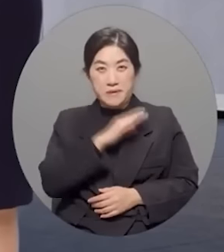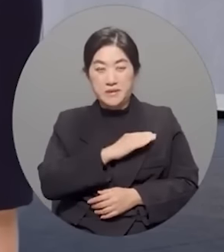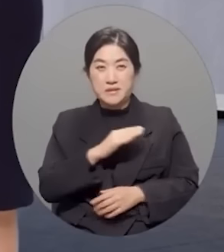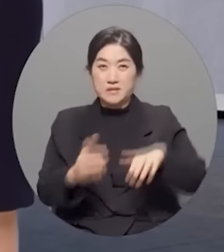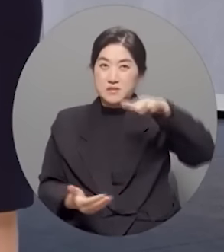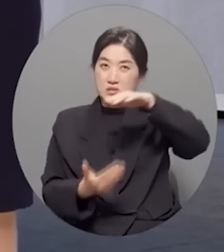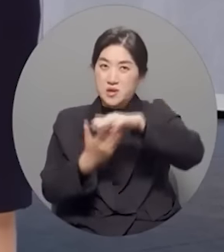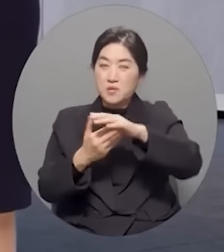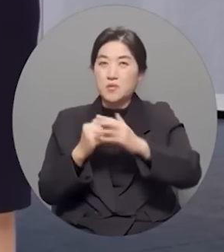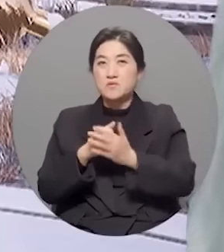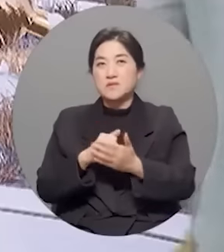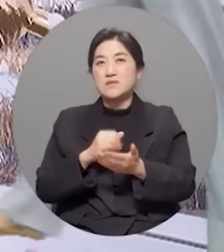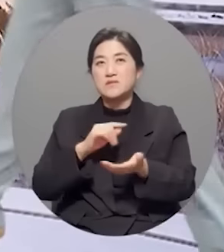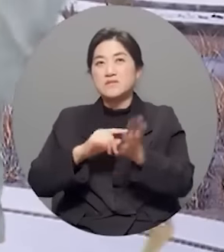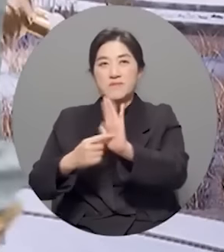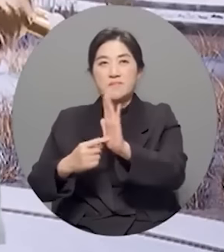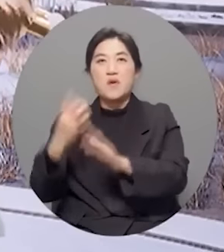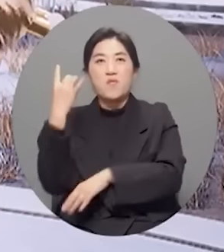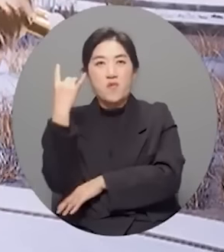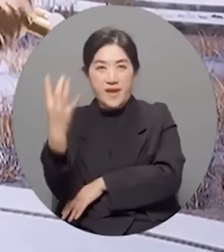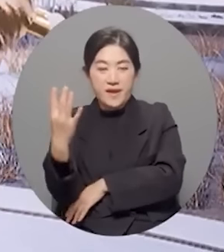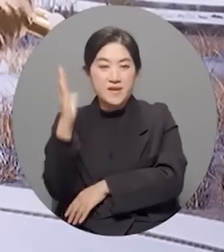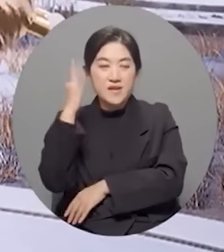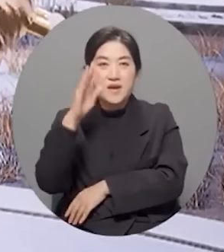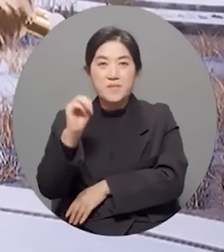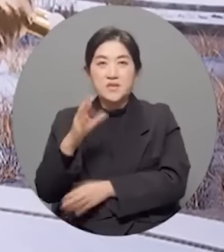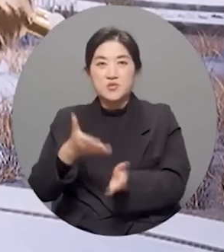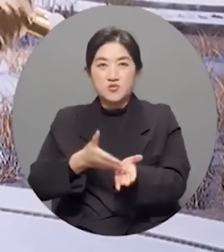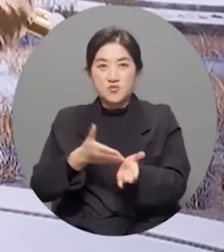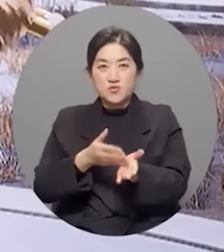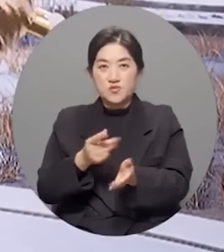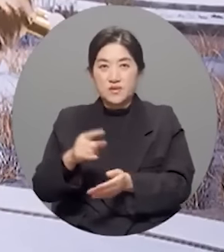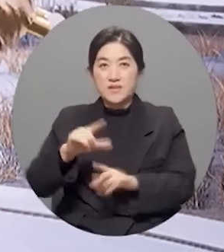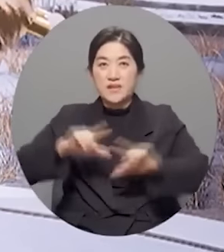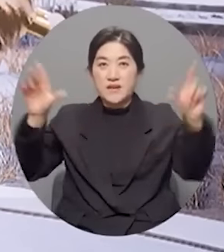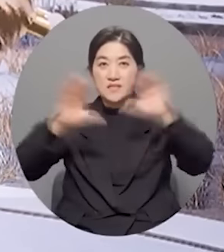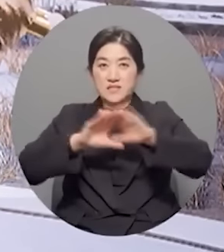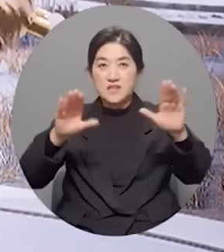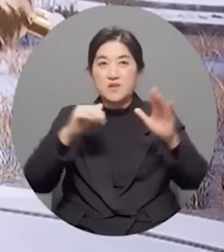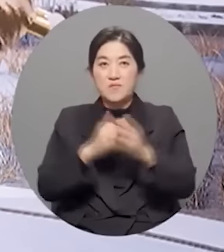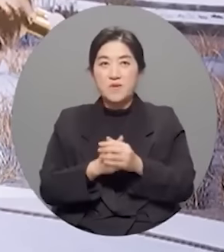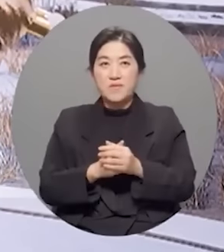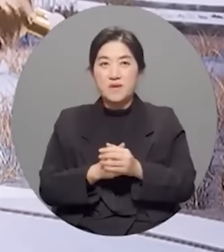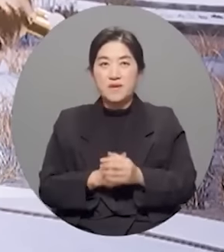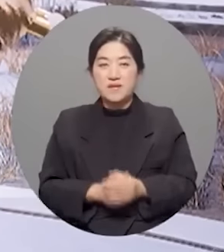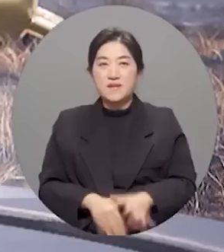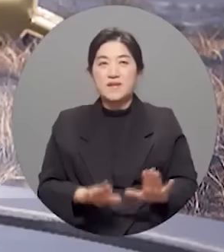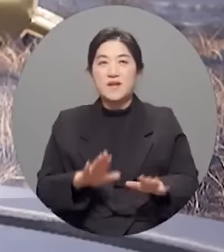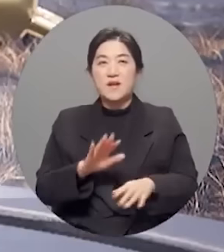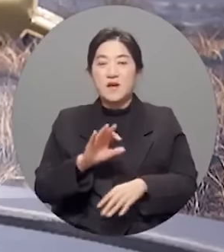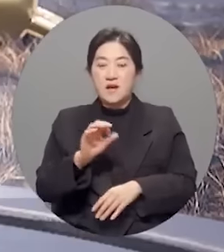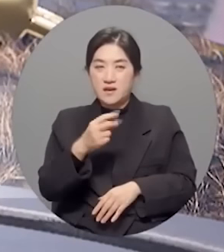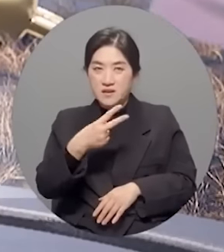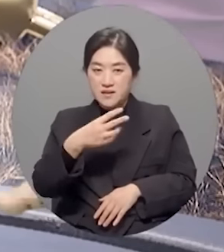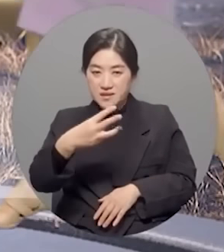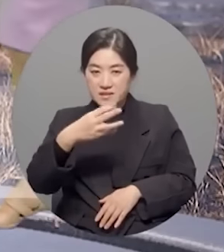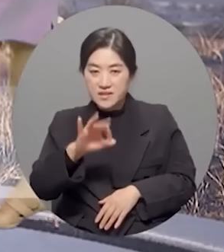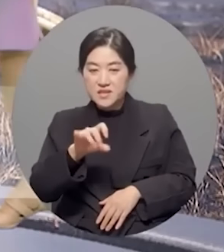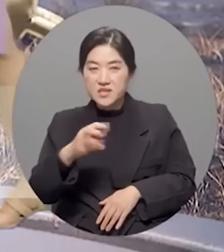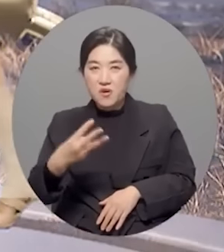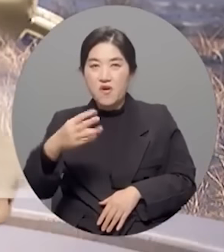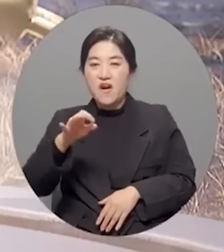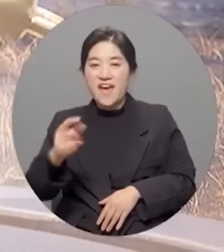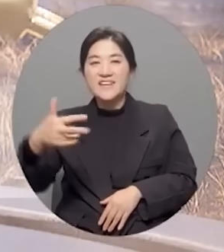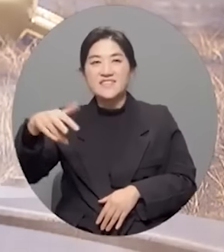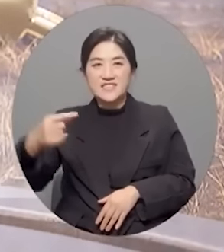최고치를 인용했습니다 최근 MBC 뉴스데스크 날씨 코너는 언리얼 엔진 5라는 최신형 3D